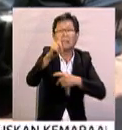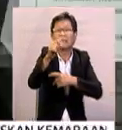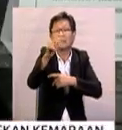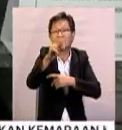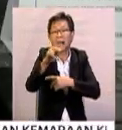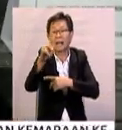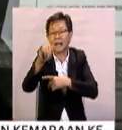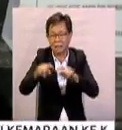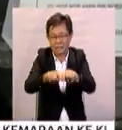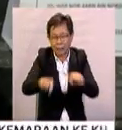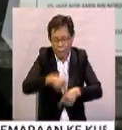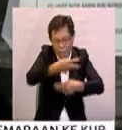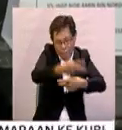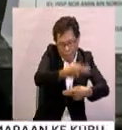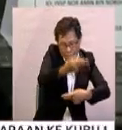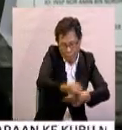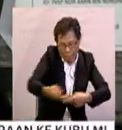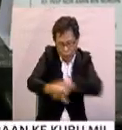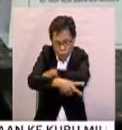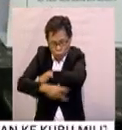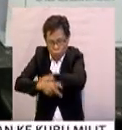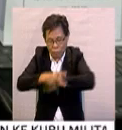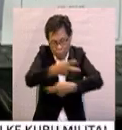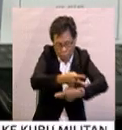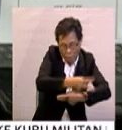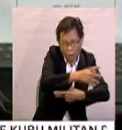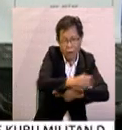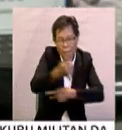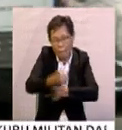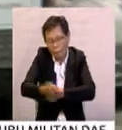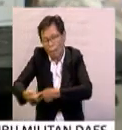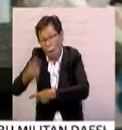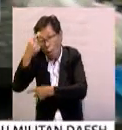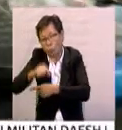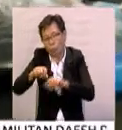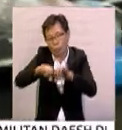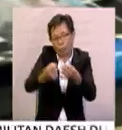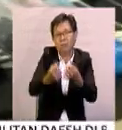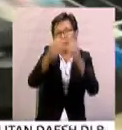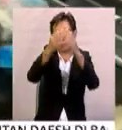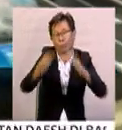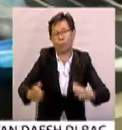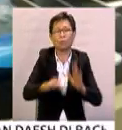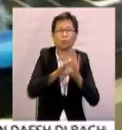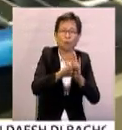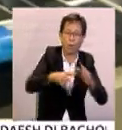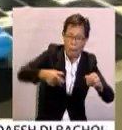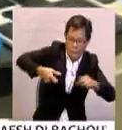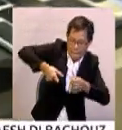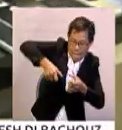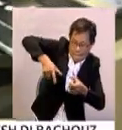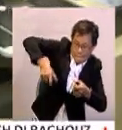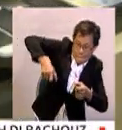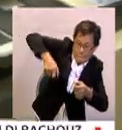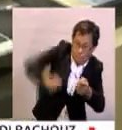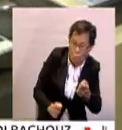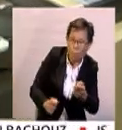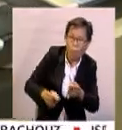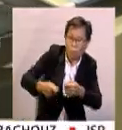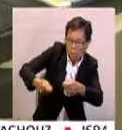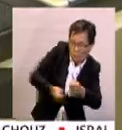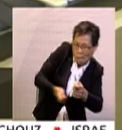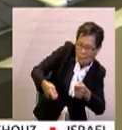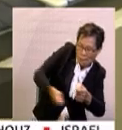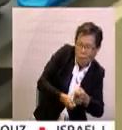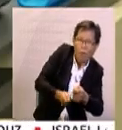berkenaan dijadikan tempat menyimpan barangan curi serta pelbagai peralatan untuk pecah rumah seperti pemotong besi, pemutar skru yang